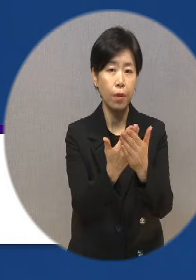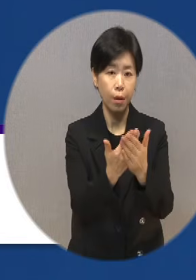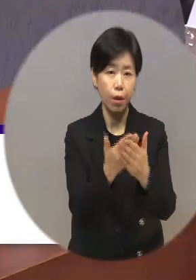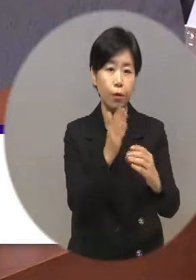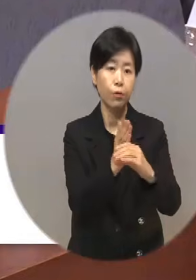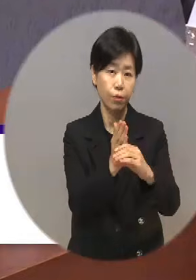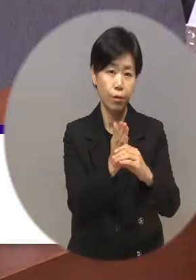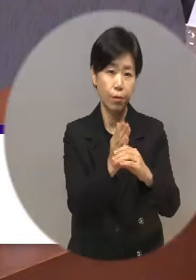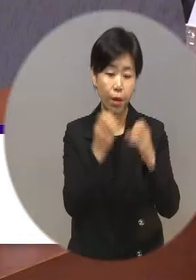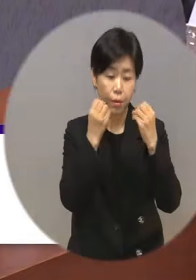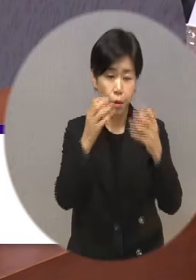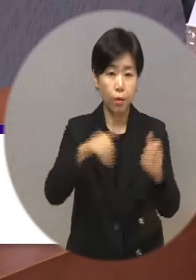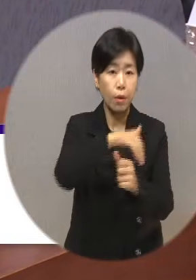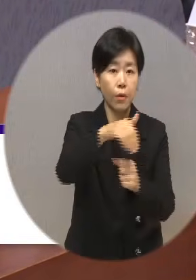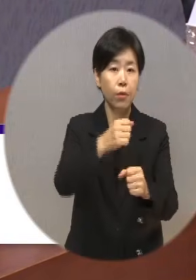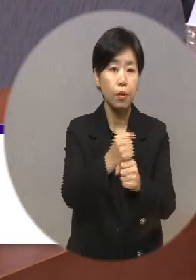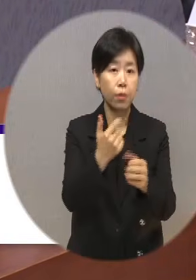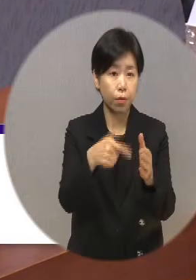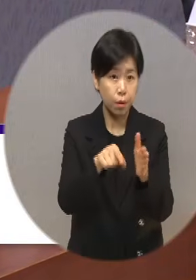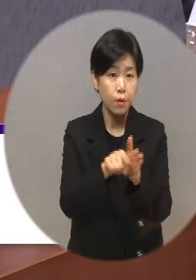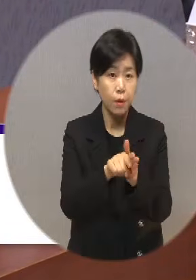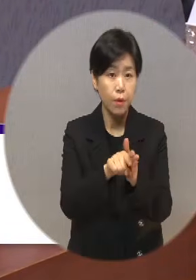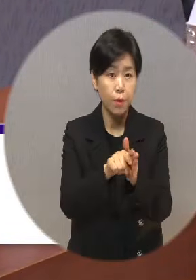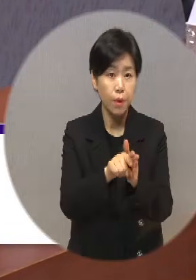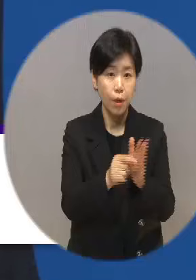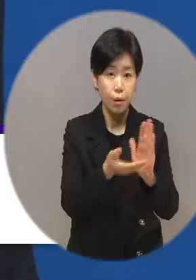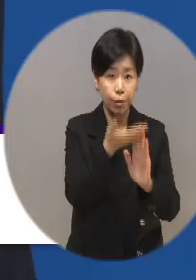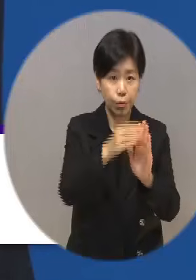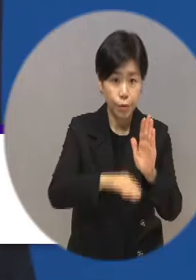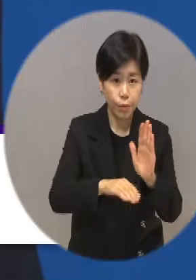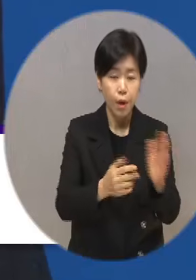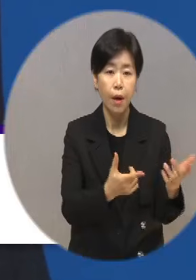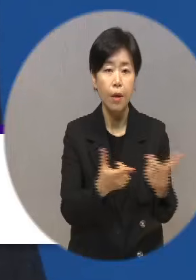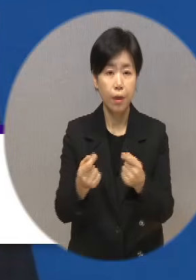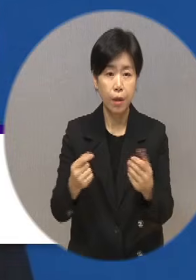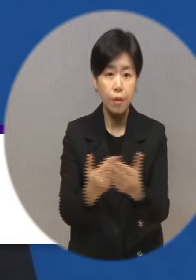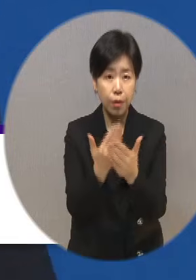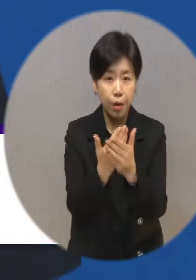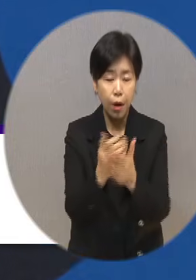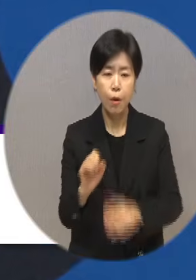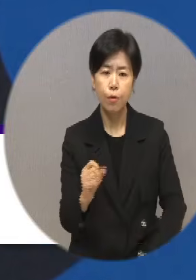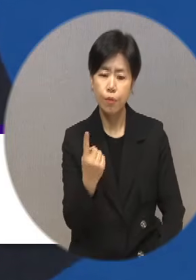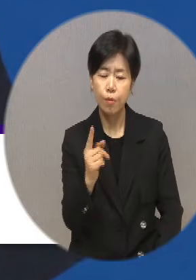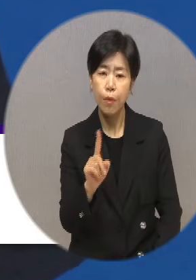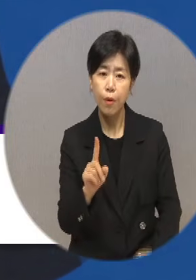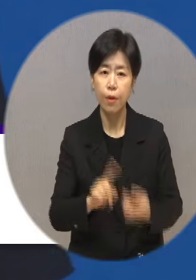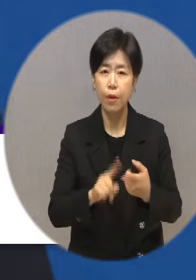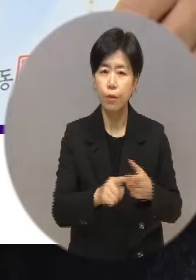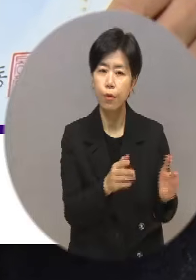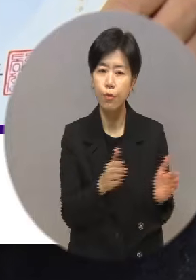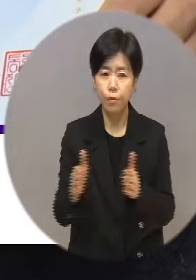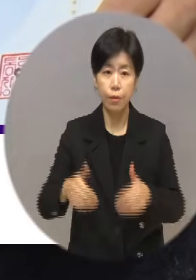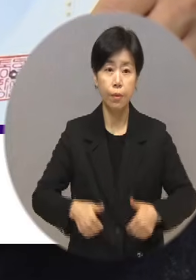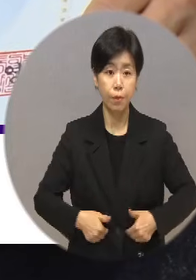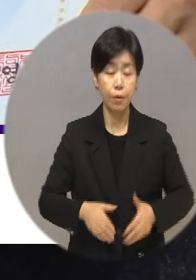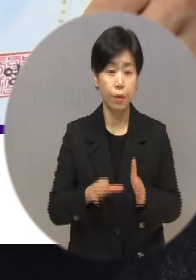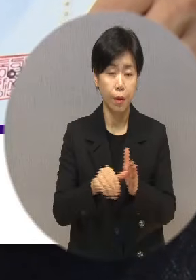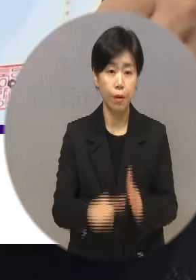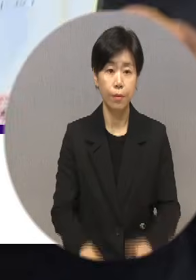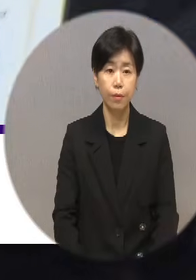둔 새로운 환경 조성을 통해 남북 공동성장의 동력을 마련해 나가야 할 시점이라고